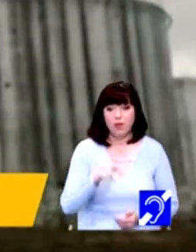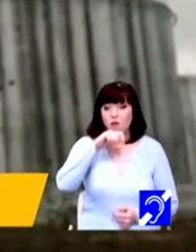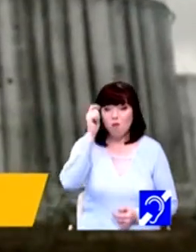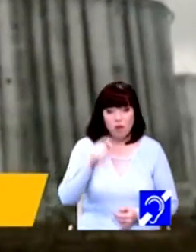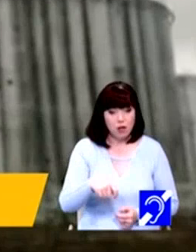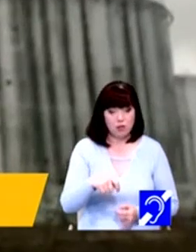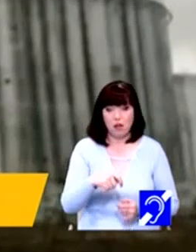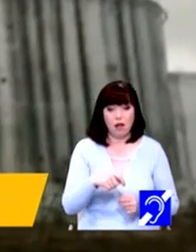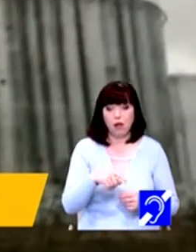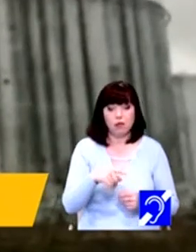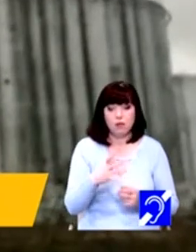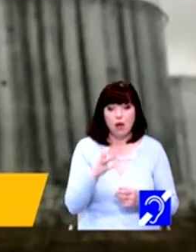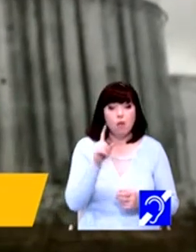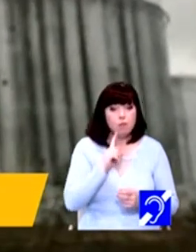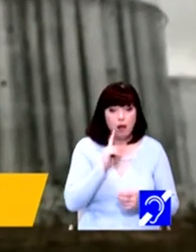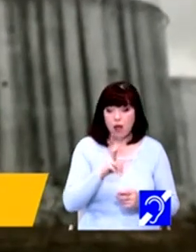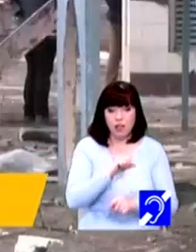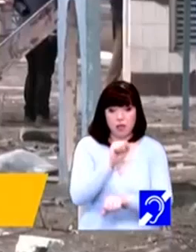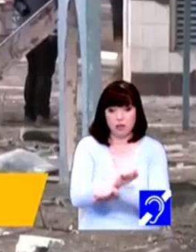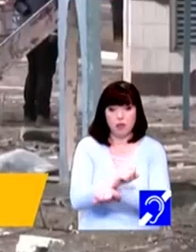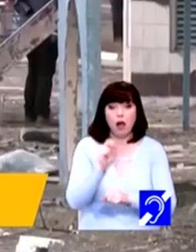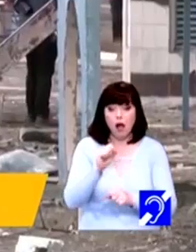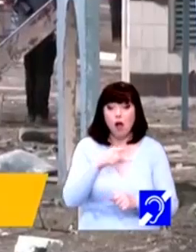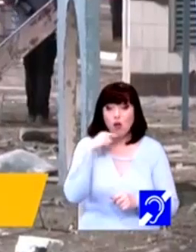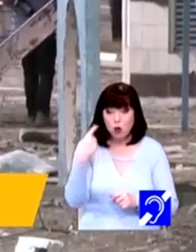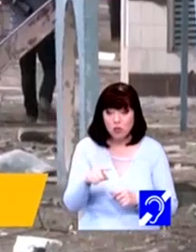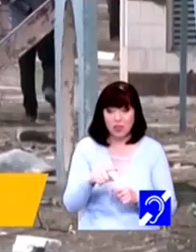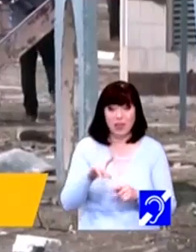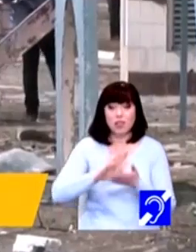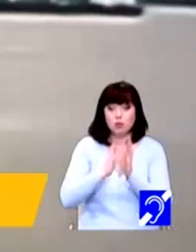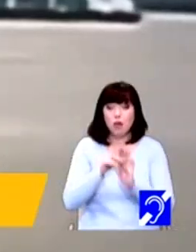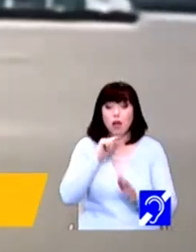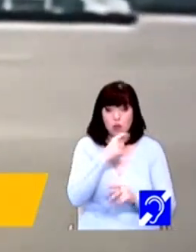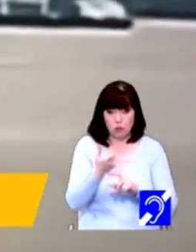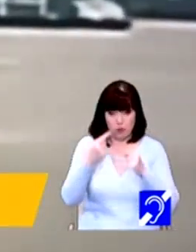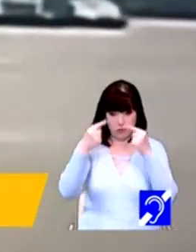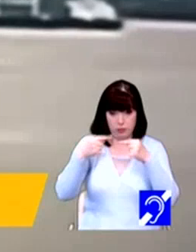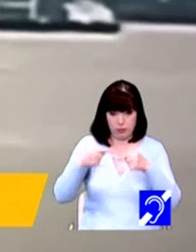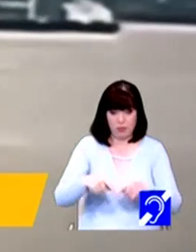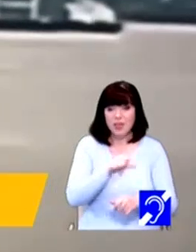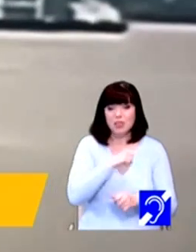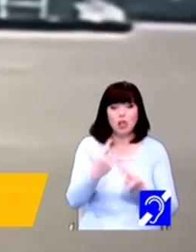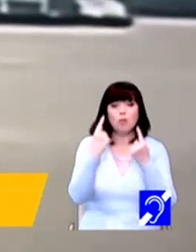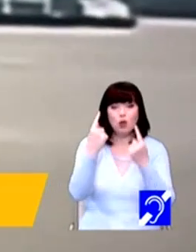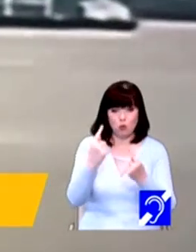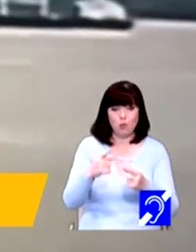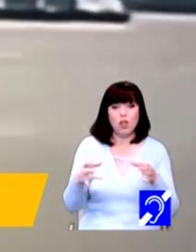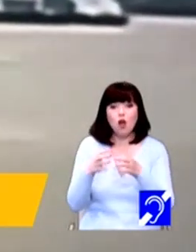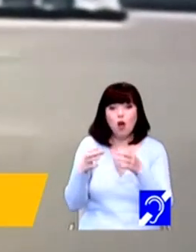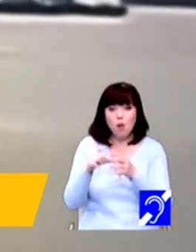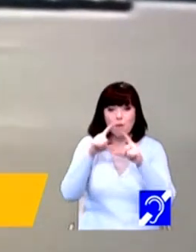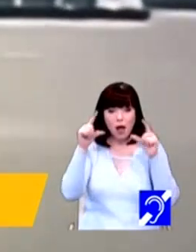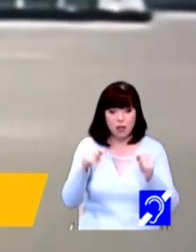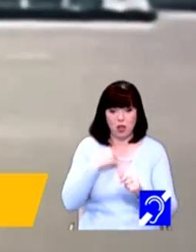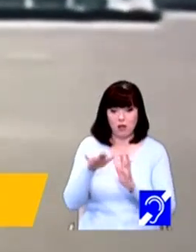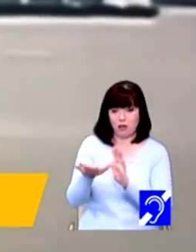Războiul nu dă semne să se oprească, iar în Federația Rusă situația economică devine din ce în ce mai șubredă. Cele mai mari companii internaționale continuă să se retragă